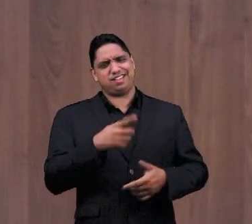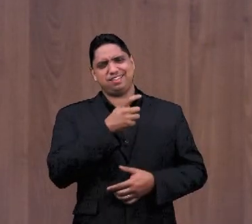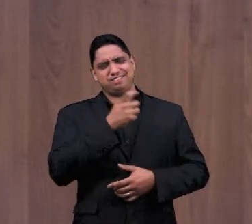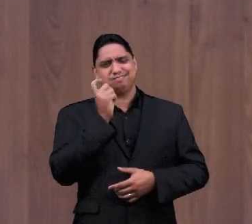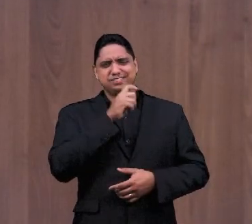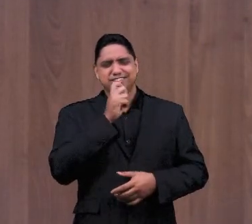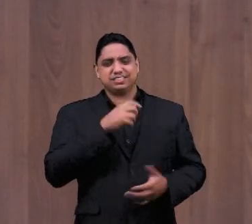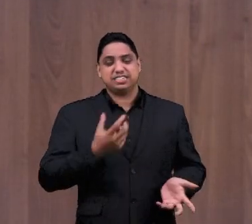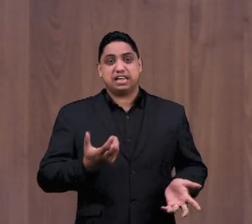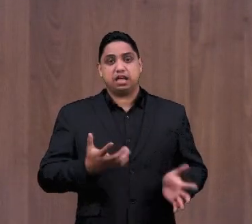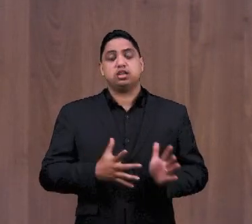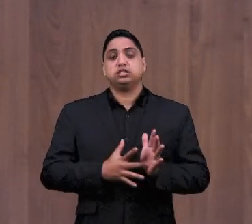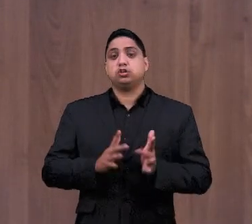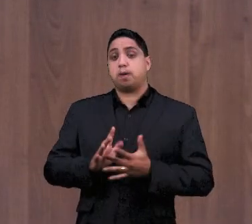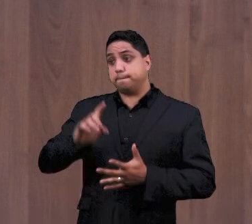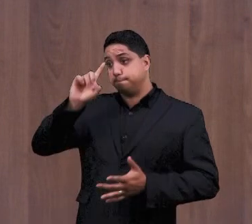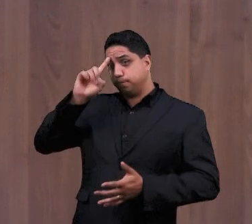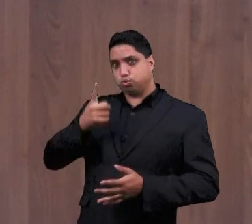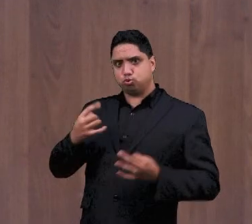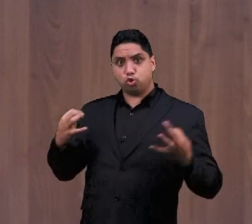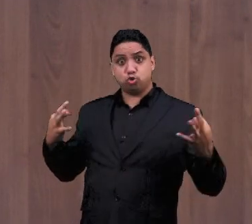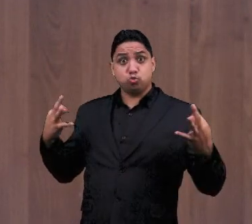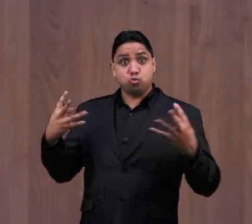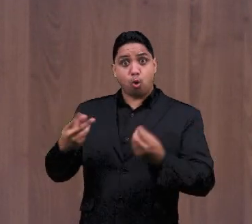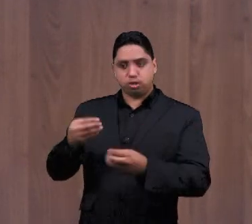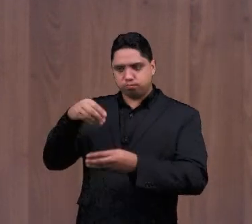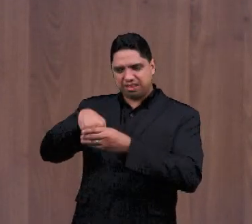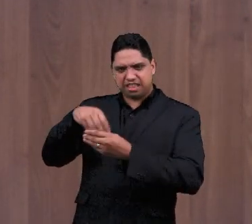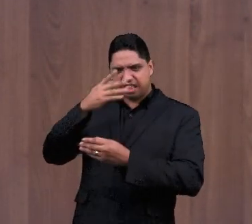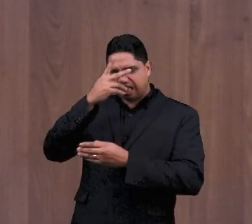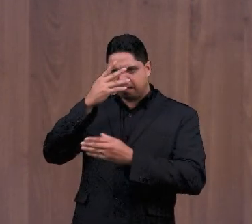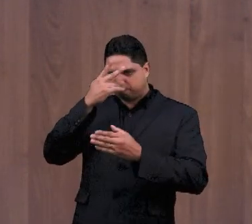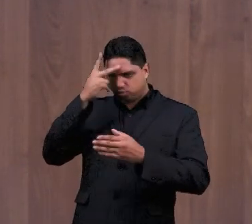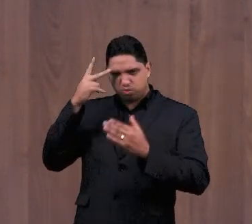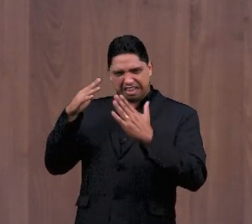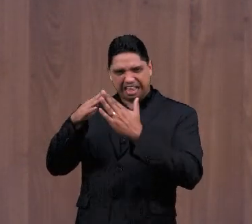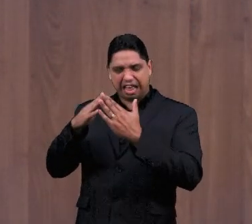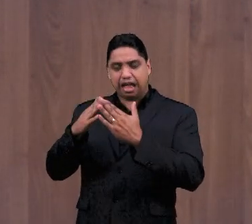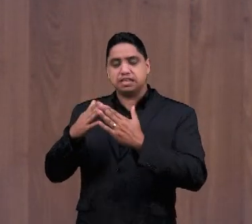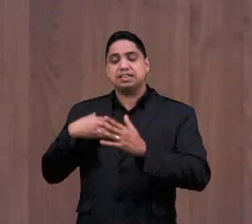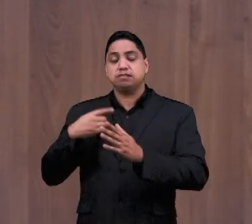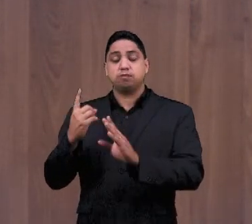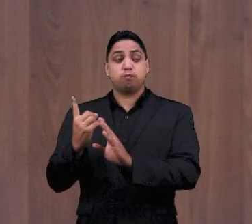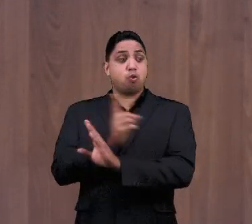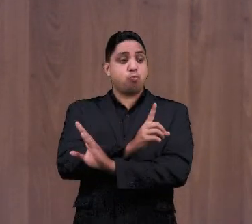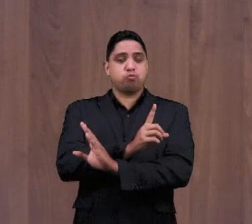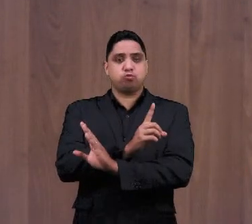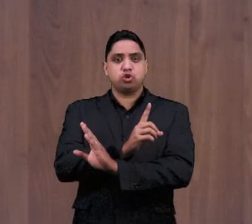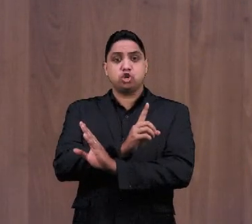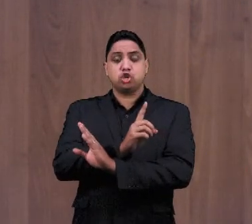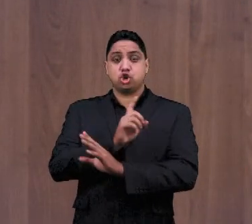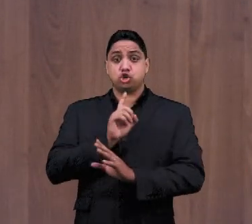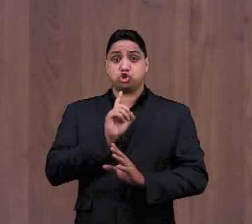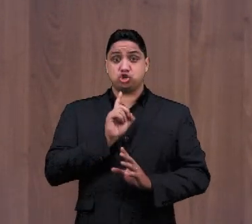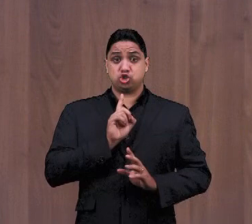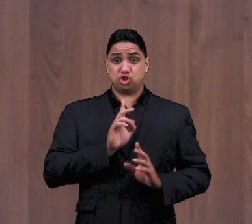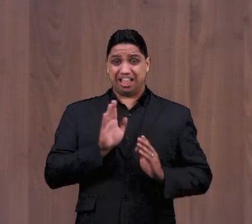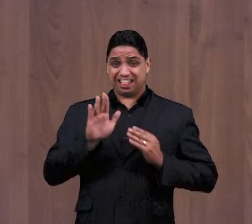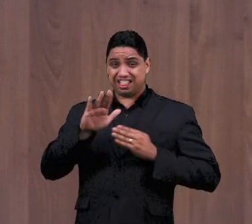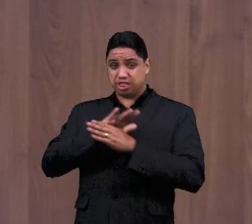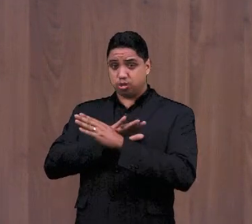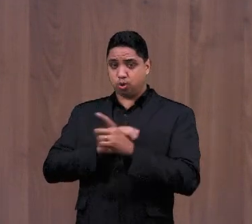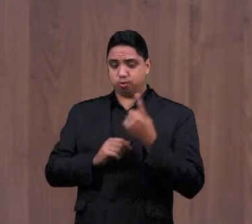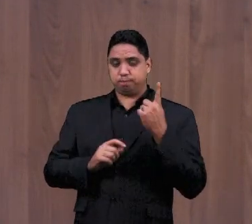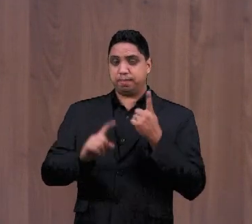ont souri. Jésus a ordonné donc que toutes ces personnes quittent et il a mené seulement